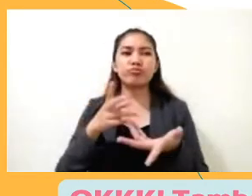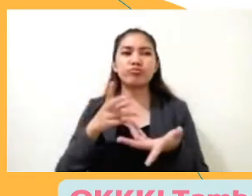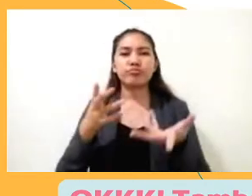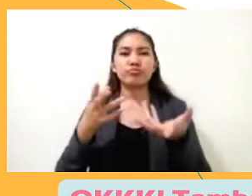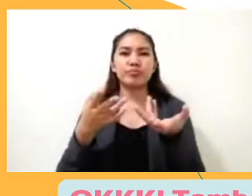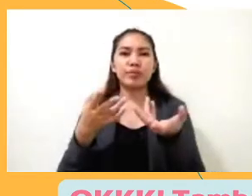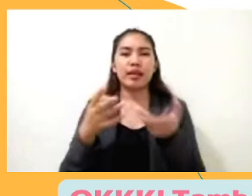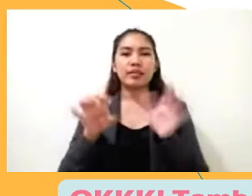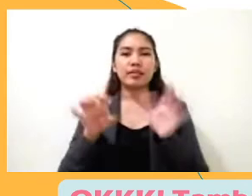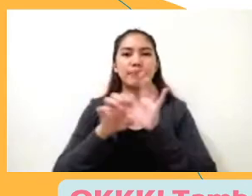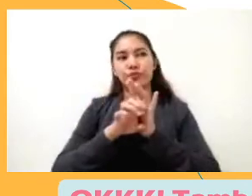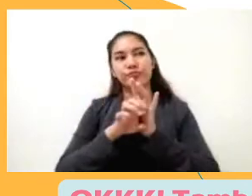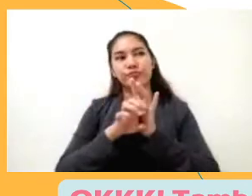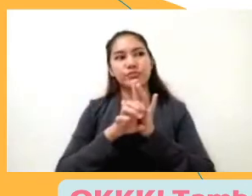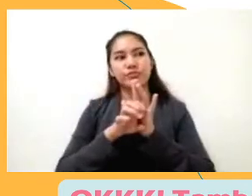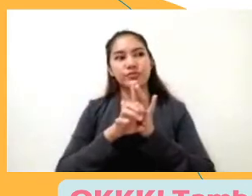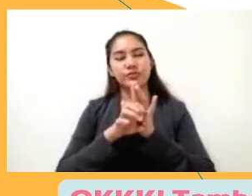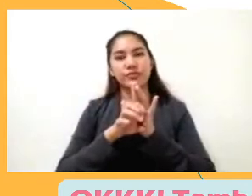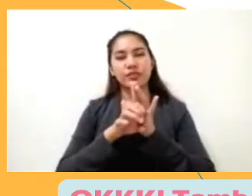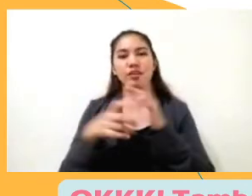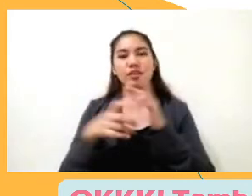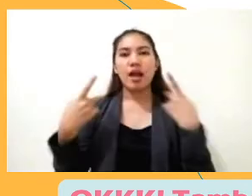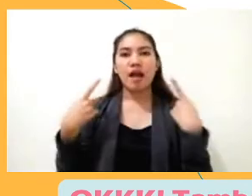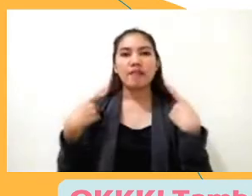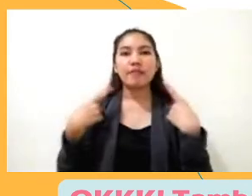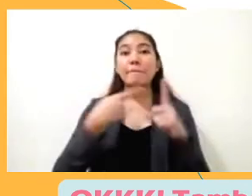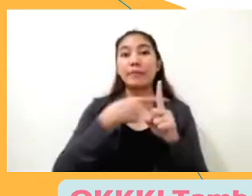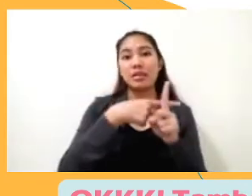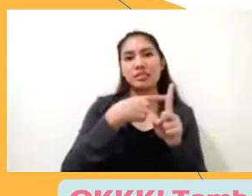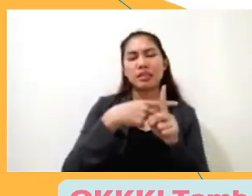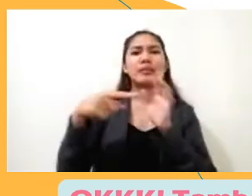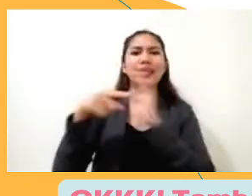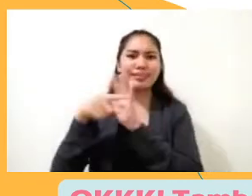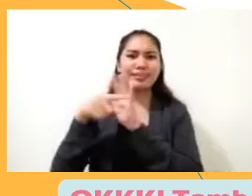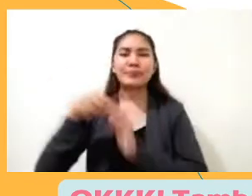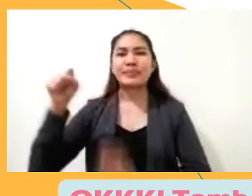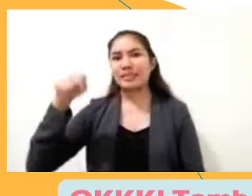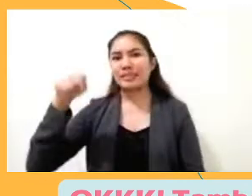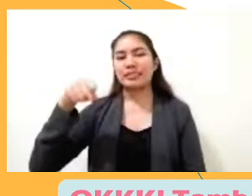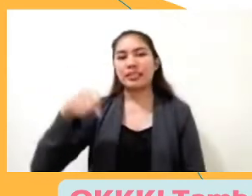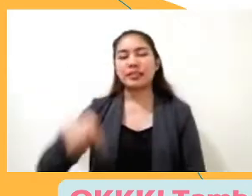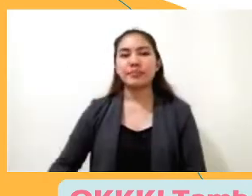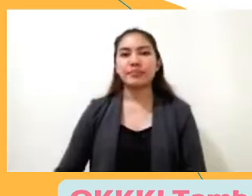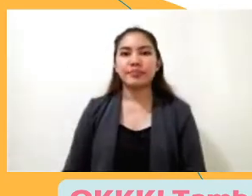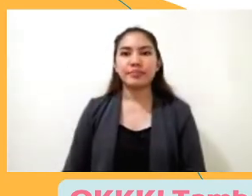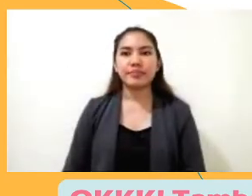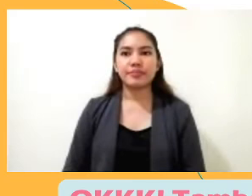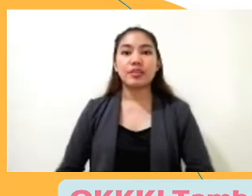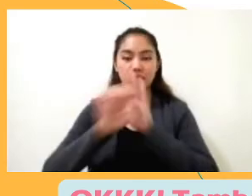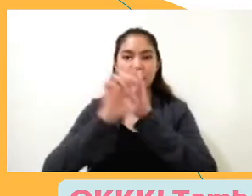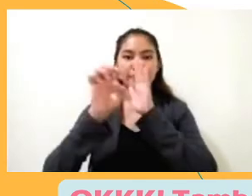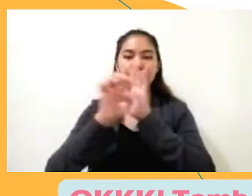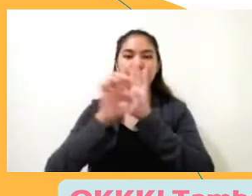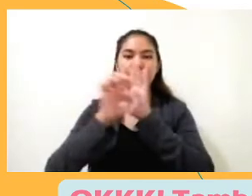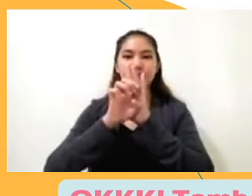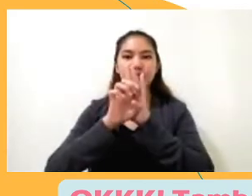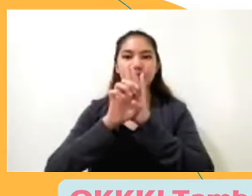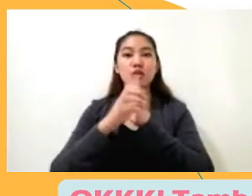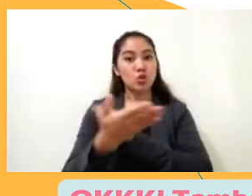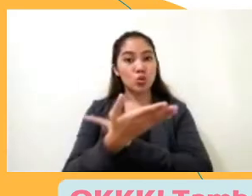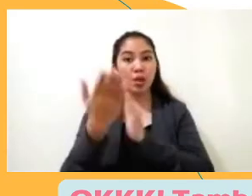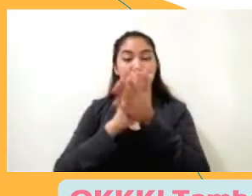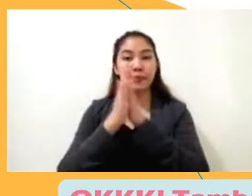yun tama siya, meron siyang edge, meron siyang downside, diba? Limbawa, na open, nagiging open sa'yo,